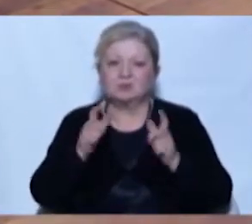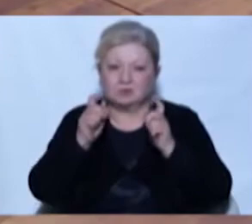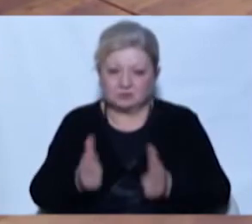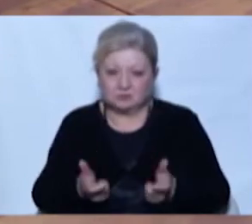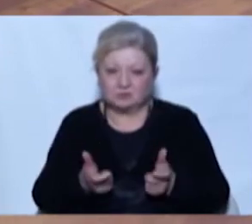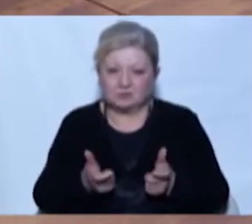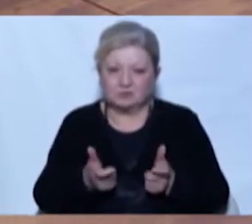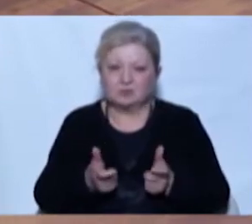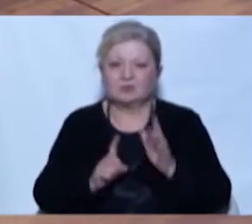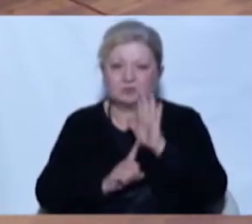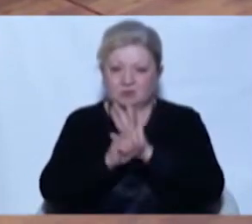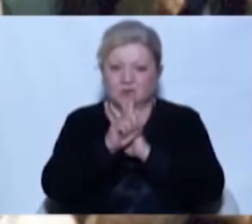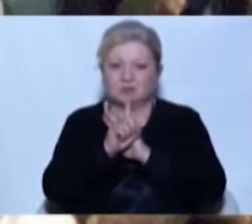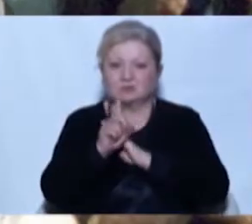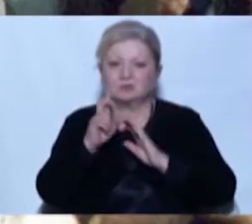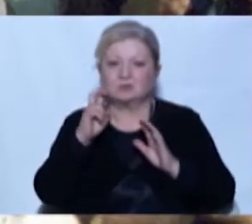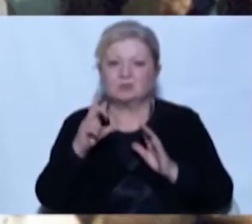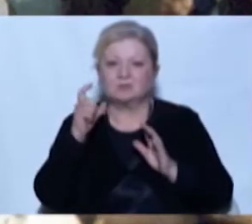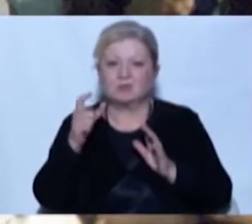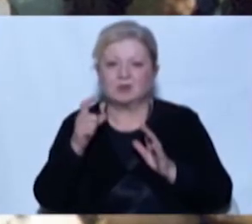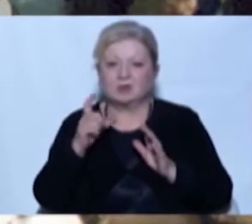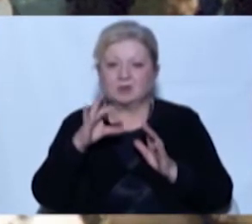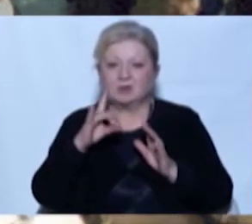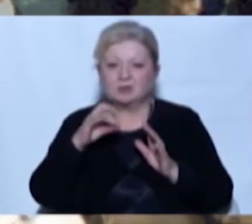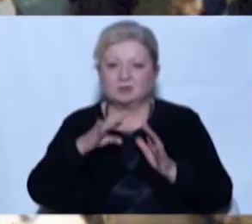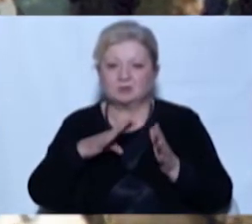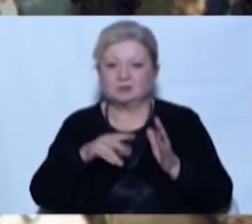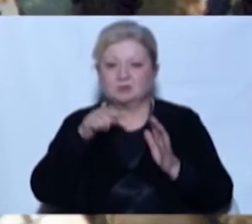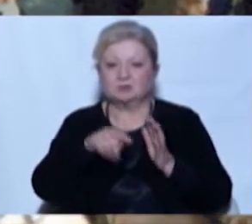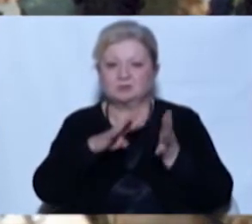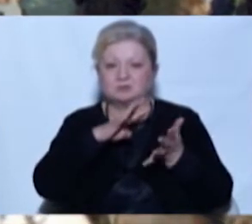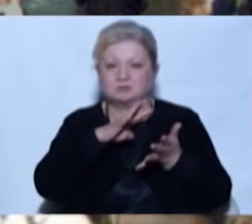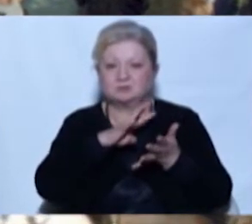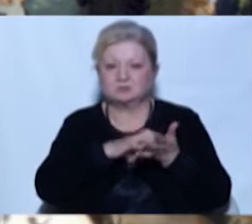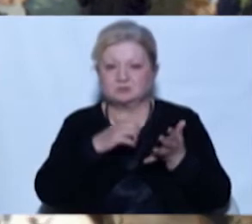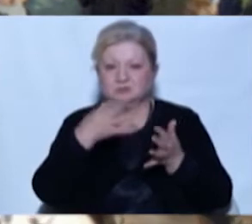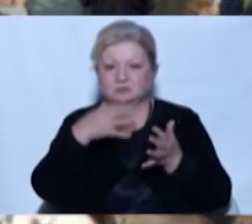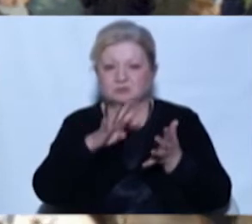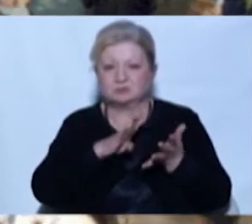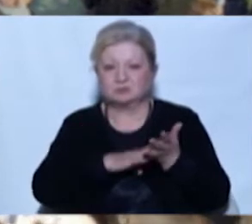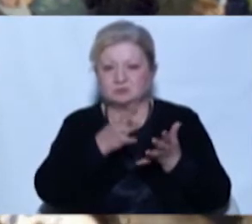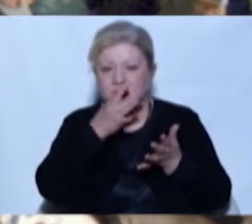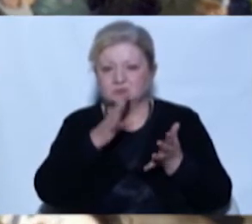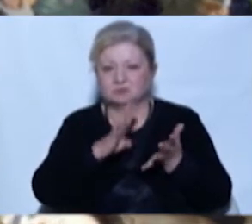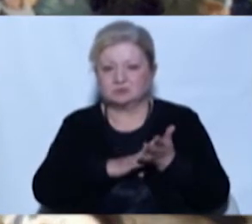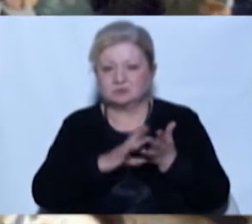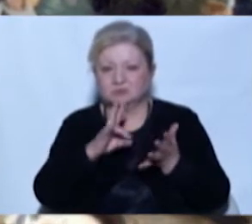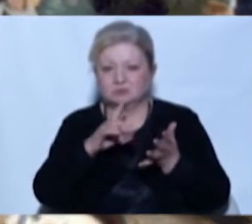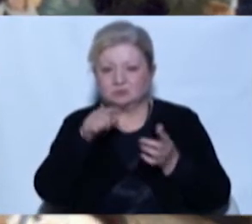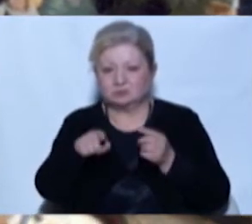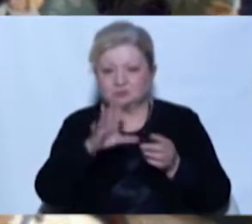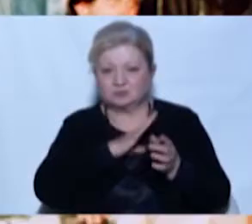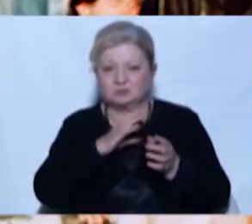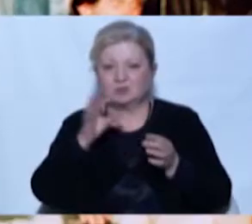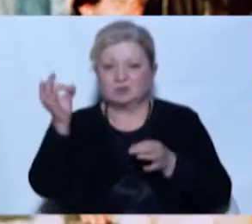თანხმობით დაიწყო ბერლინის კედელის ნგრევა. 1999 წლის 9 ნოემბერს დასავლეთ და აღმოსავლეთ